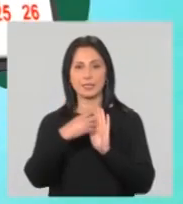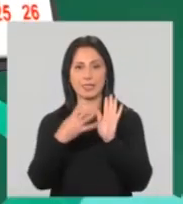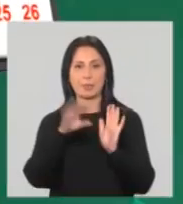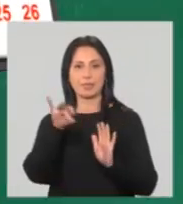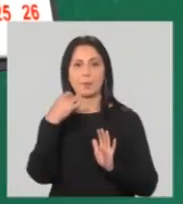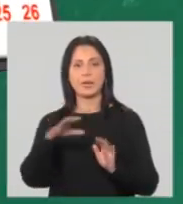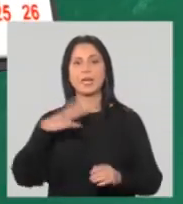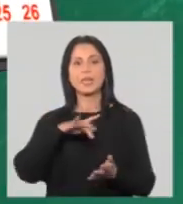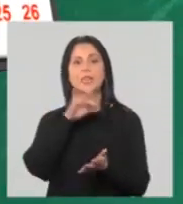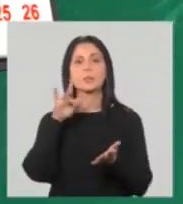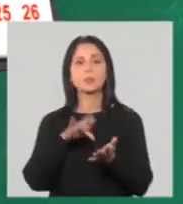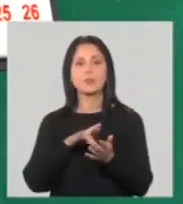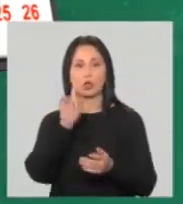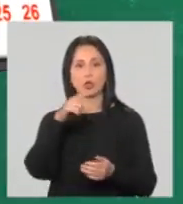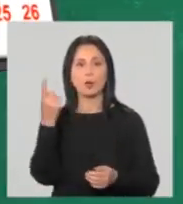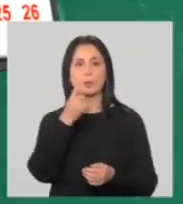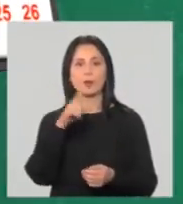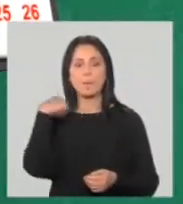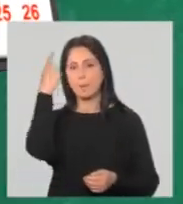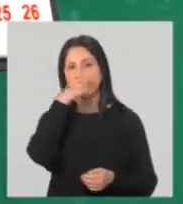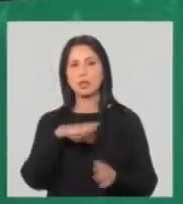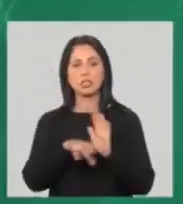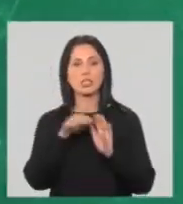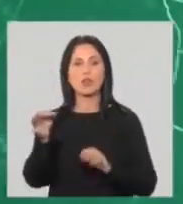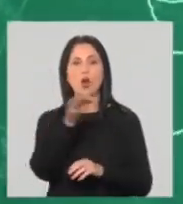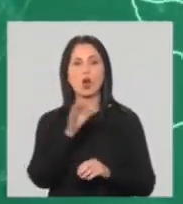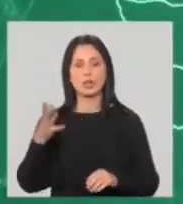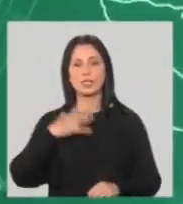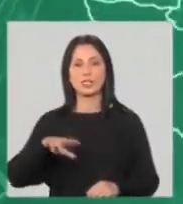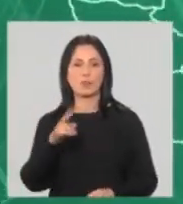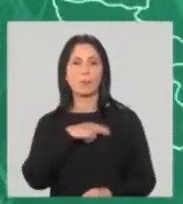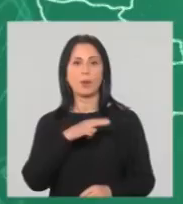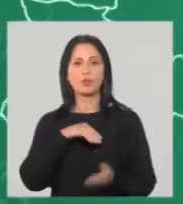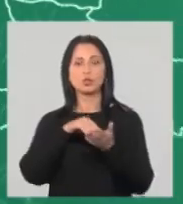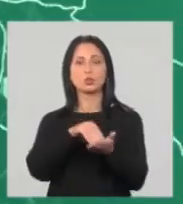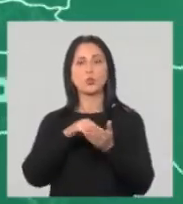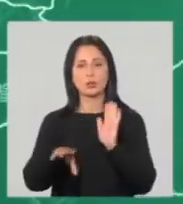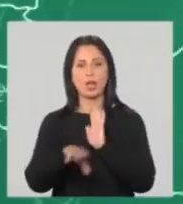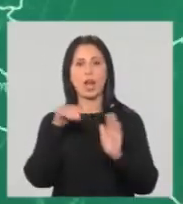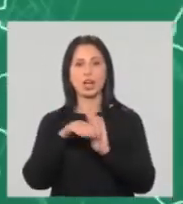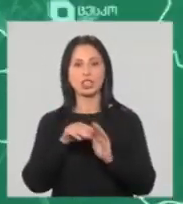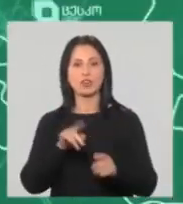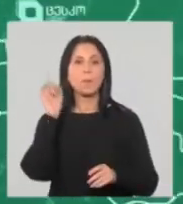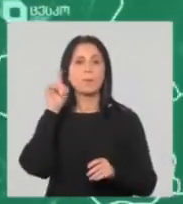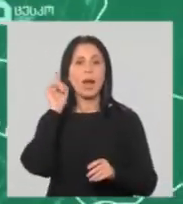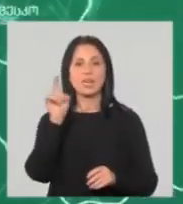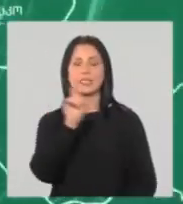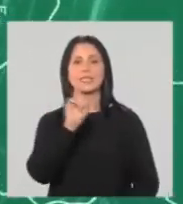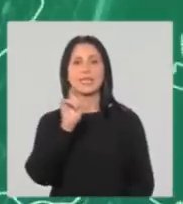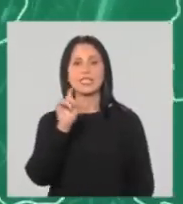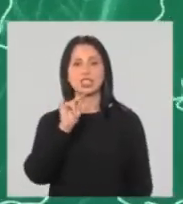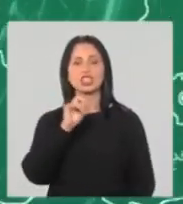Cümhurbaşqanı ilin 19 may tarixində Tbilisidə bir nömrəli majoritar dairədə Gürcüstan parlamentinin əlavə seçkiləri və Marneuli, Sestafoni,